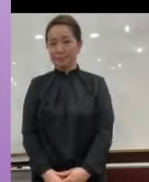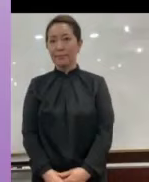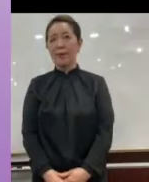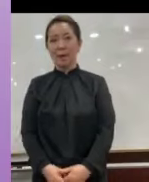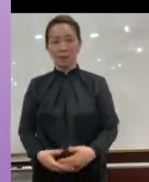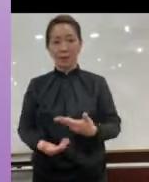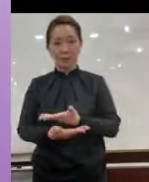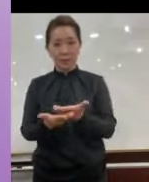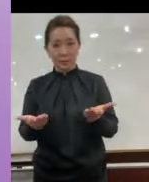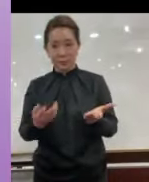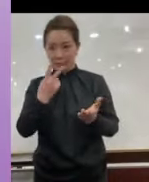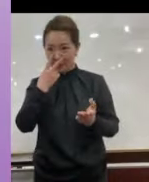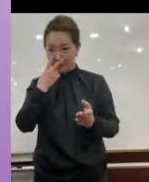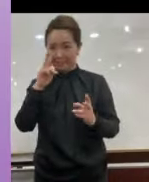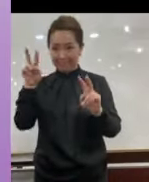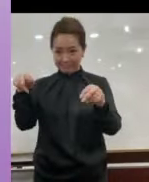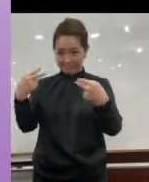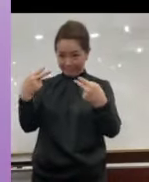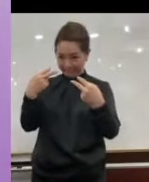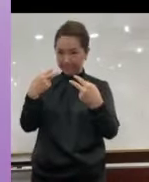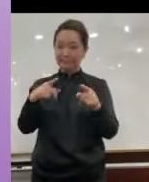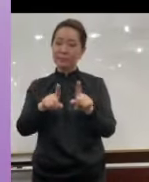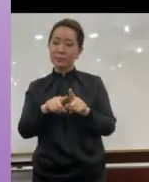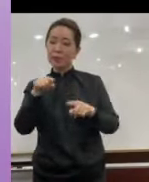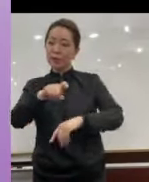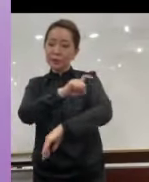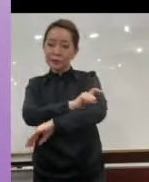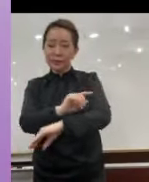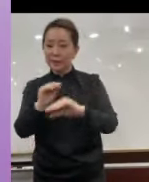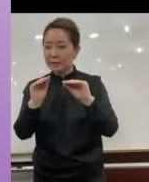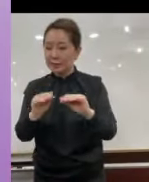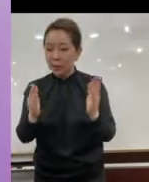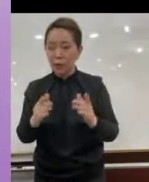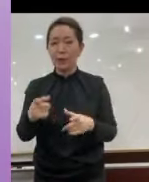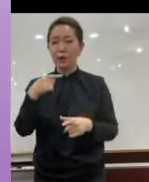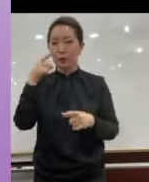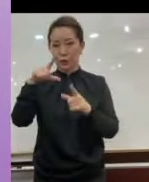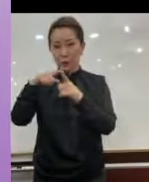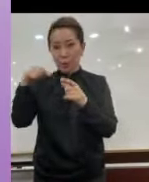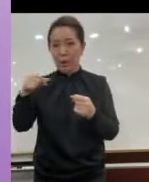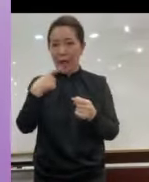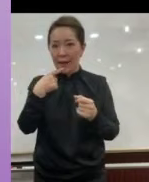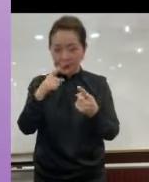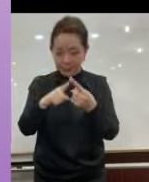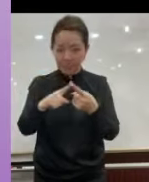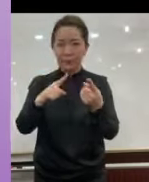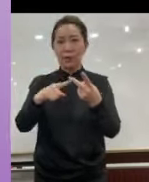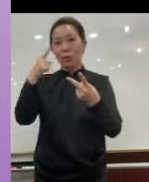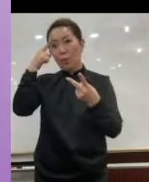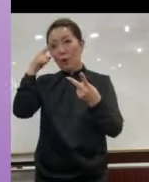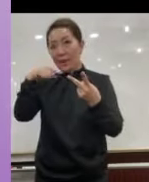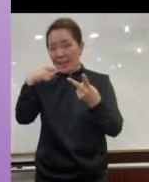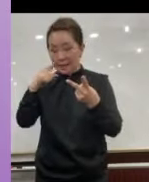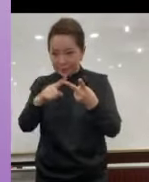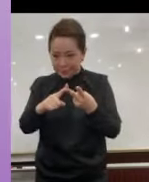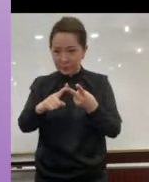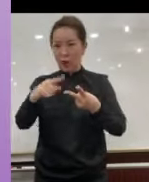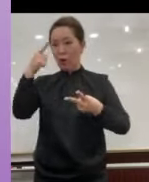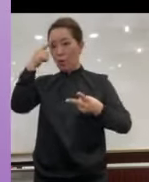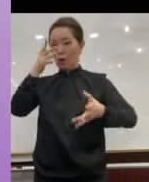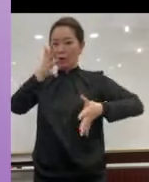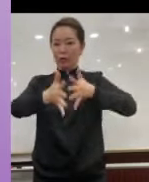За та бүхэн харж байгаачлан бидний өнөөдрийн энэ хичээл маань Япон хэл, Монгол хэл, мөн Монгол хэлний